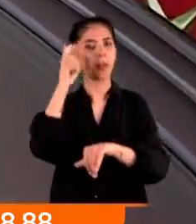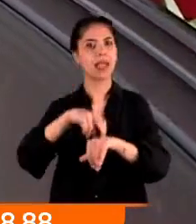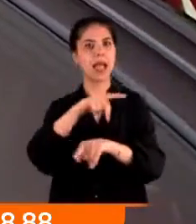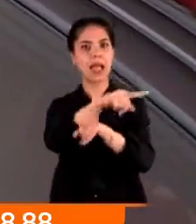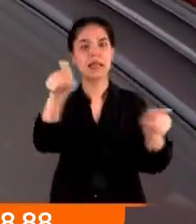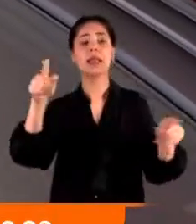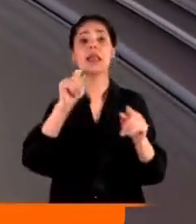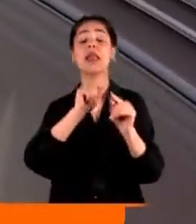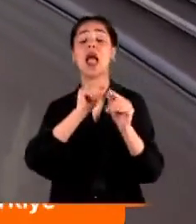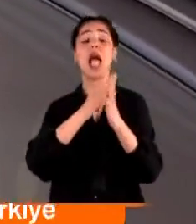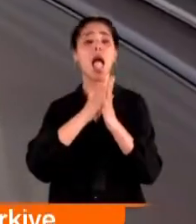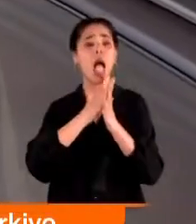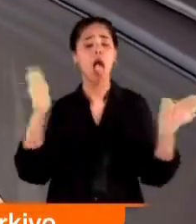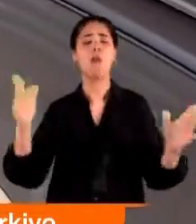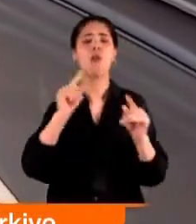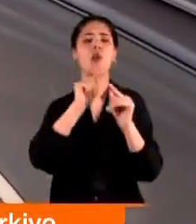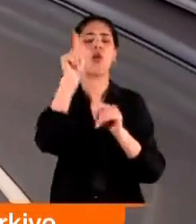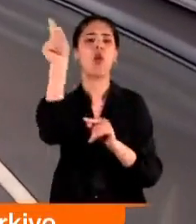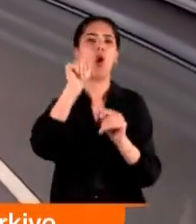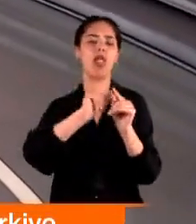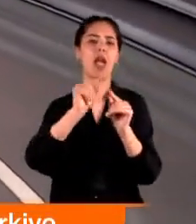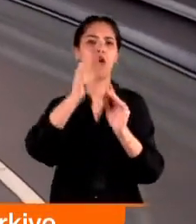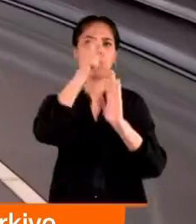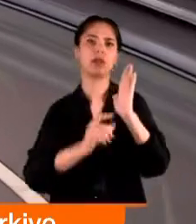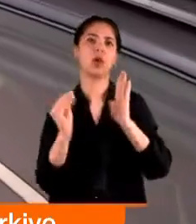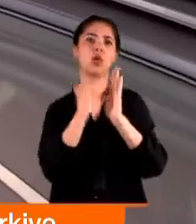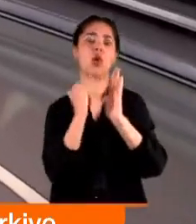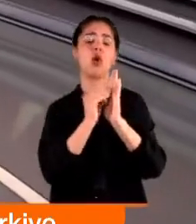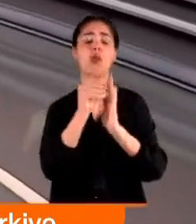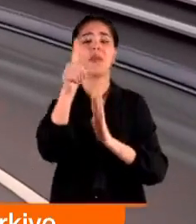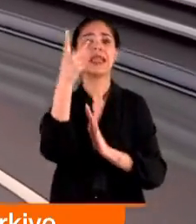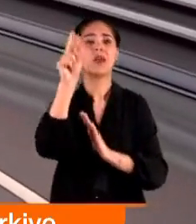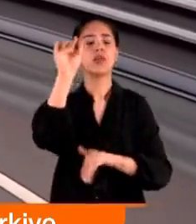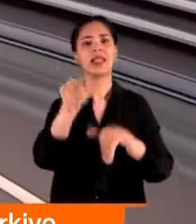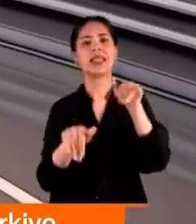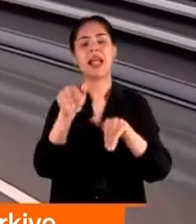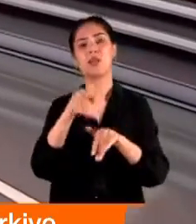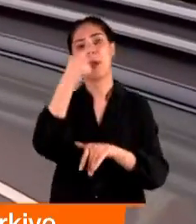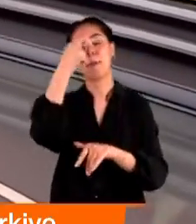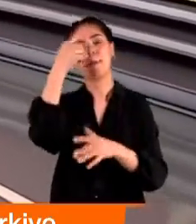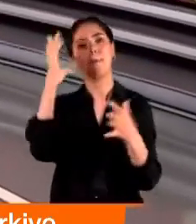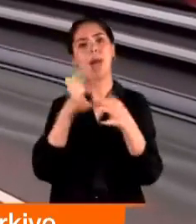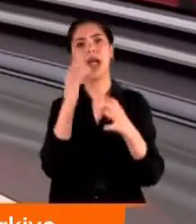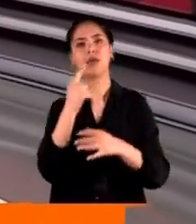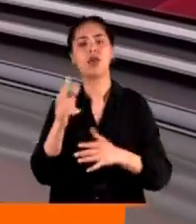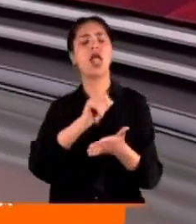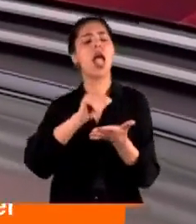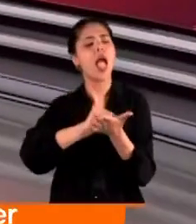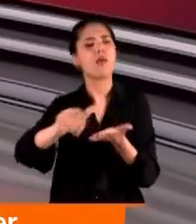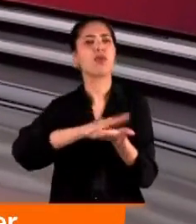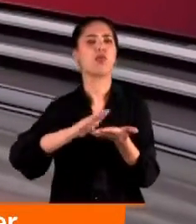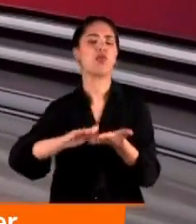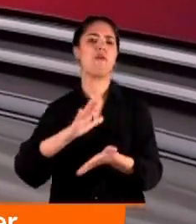büyük 10 ekonominin arasına girmemiz 2023 tercihine bağlı dedi. Enflasyon ve fiyat artışları içinde hepsi geçici, hepsinin çözümü var cümlesini